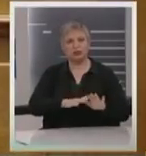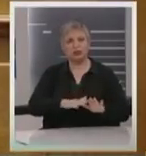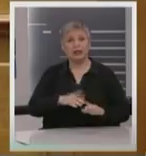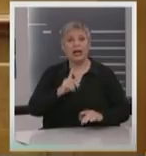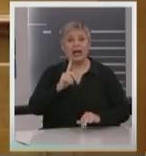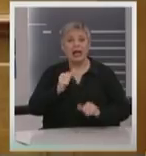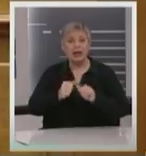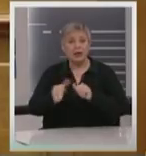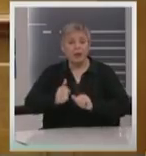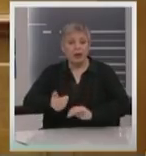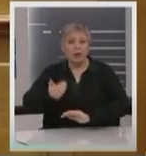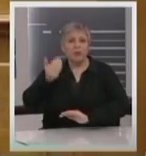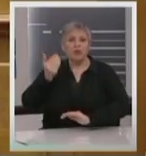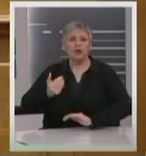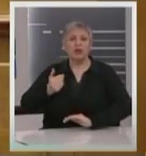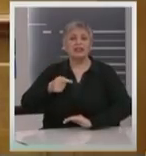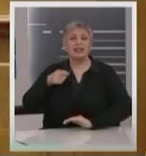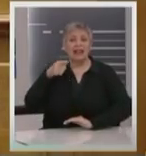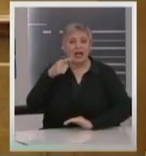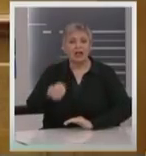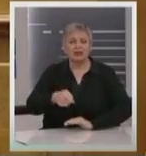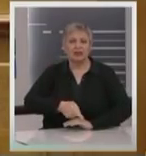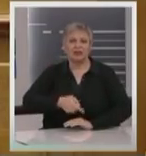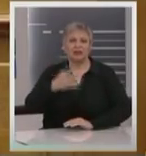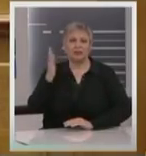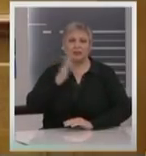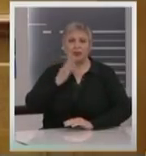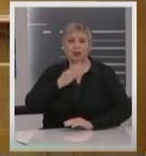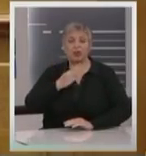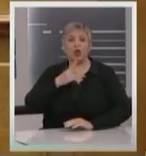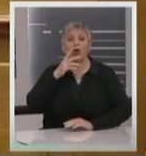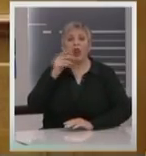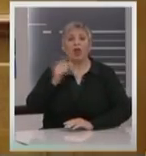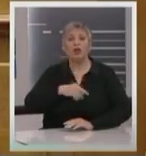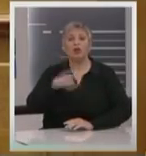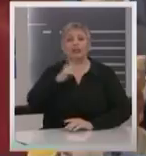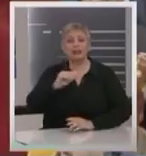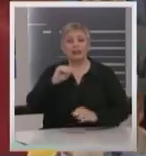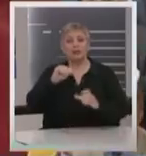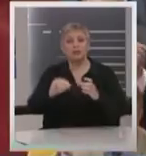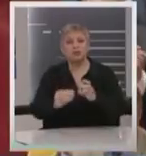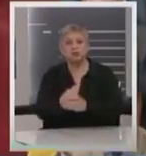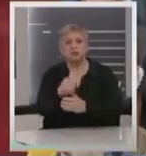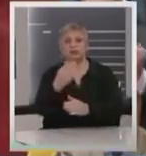ευτελίσει το Σύνταγμα με το χειρότερο τρόπο, εργαλειοποιώντας την προεδρική εκλογή.